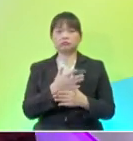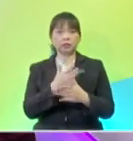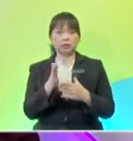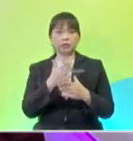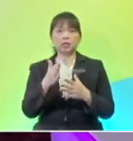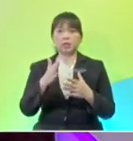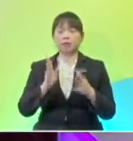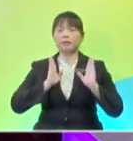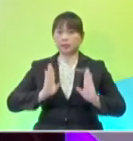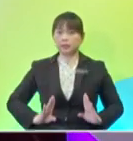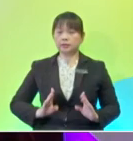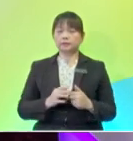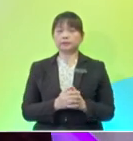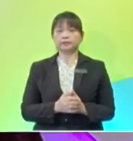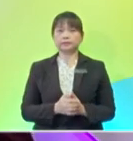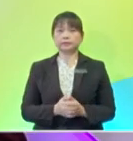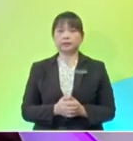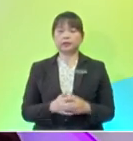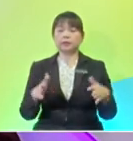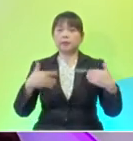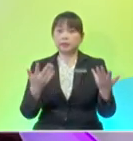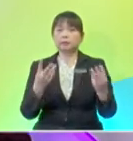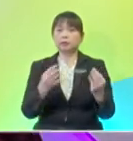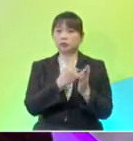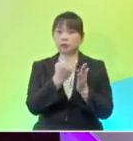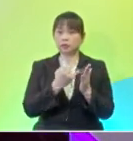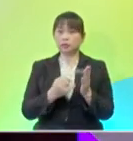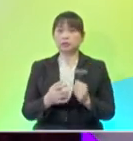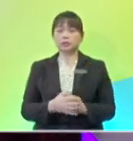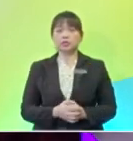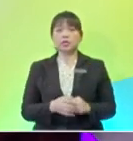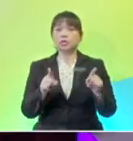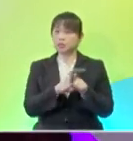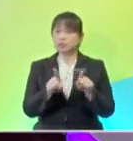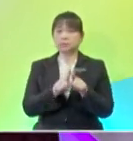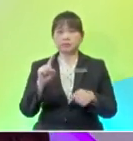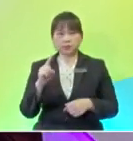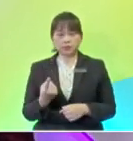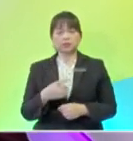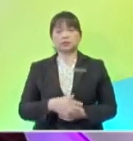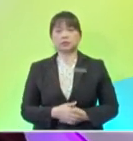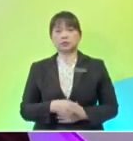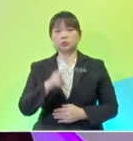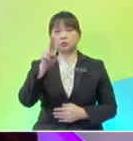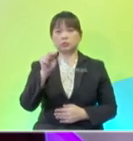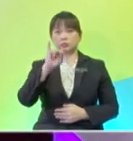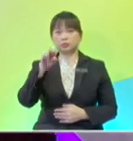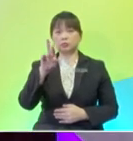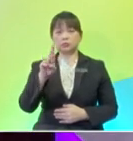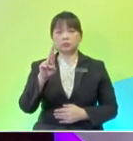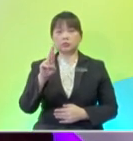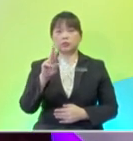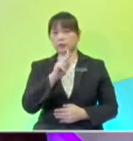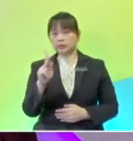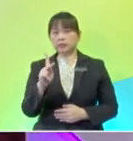duduk sini Oke jadi sama juga kita unjurkan dia kita Tandai mengikut